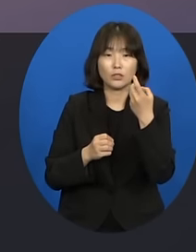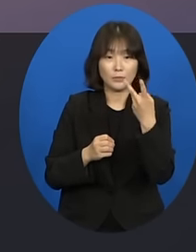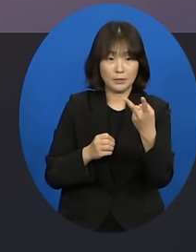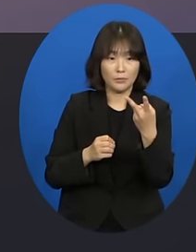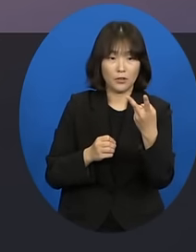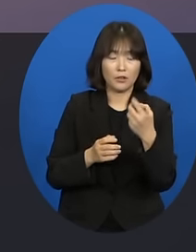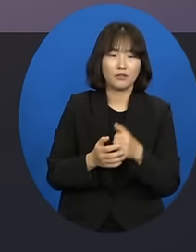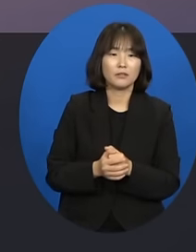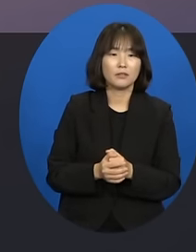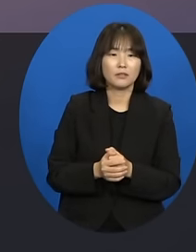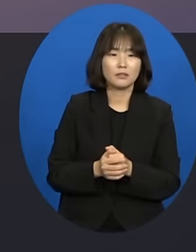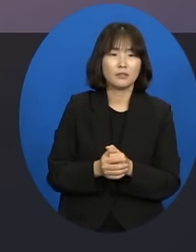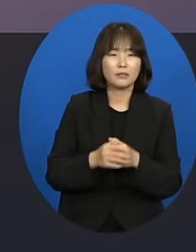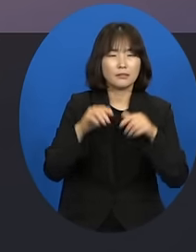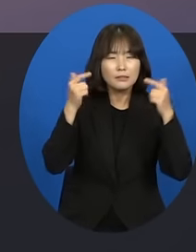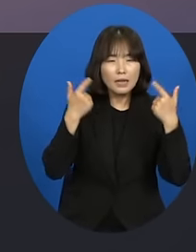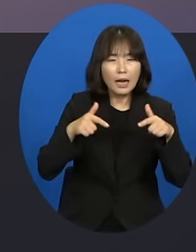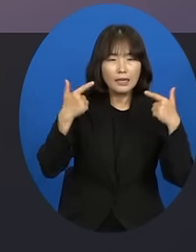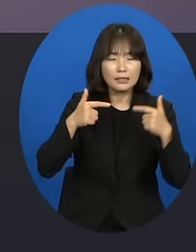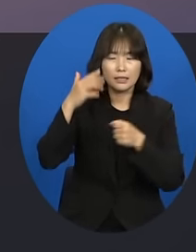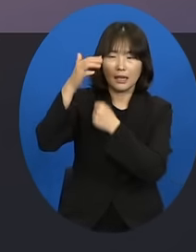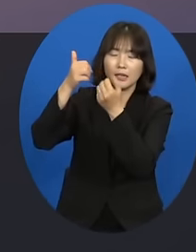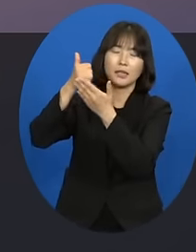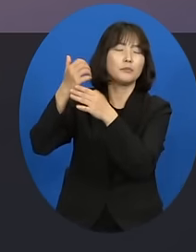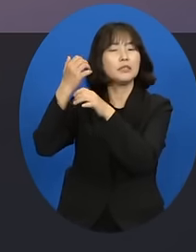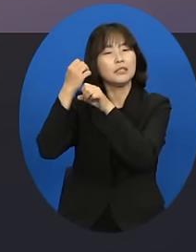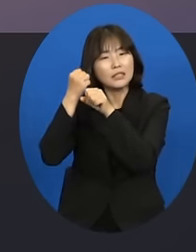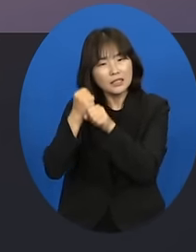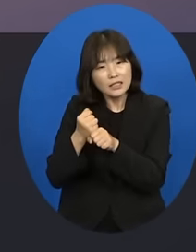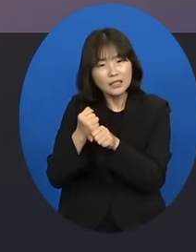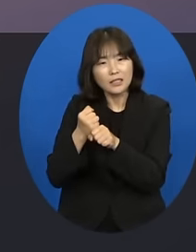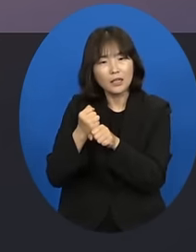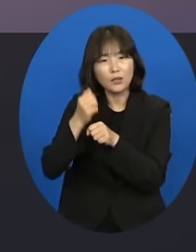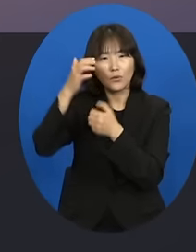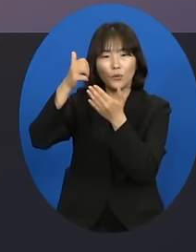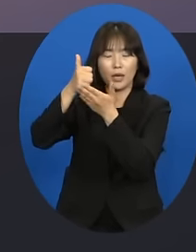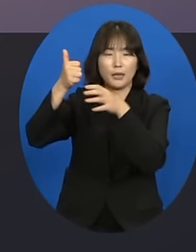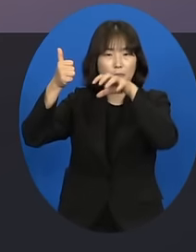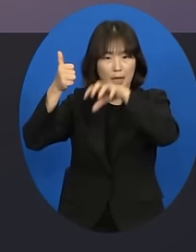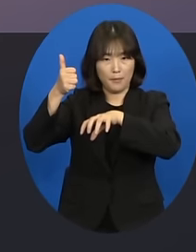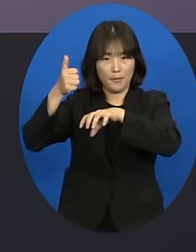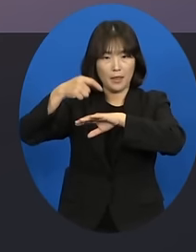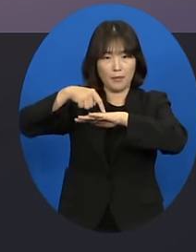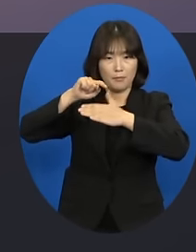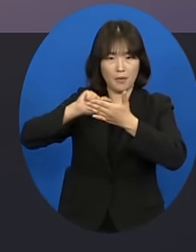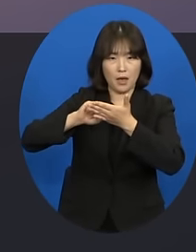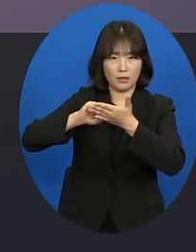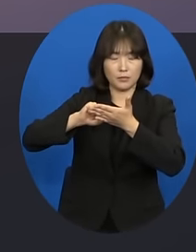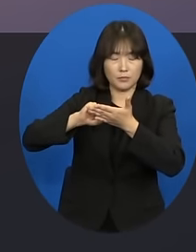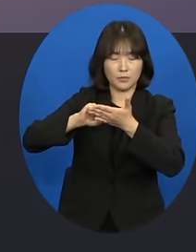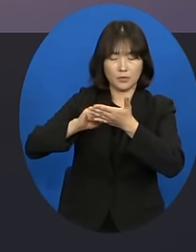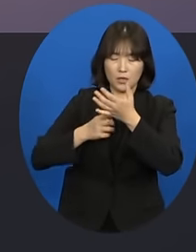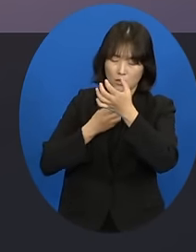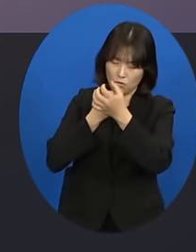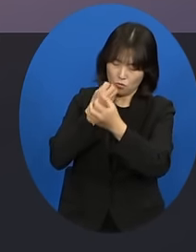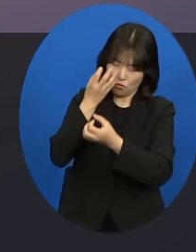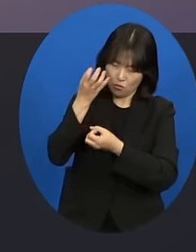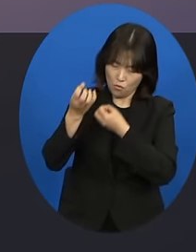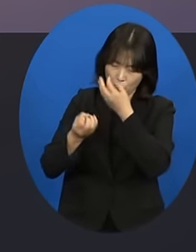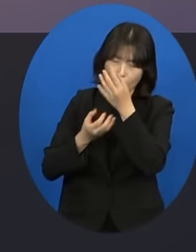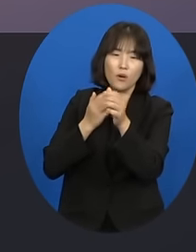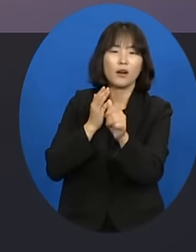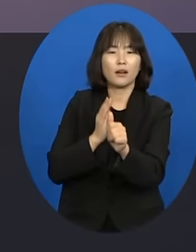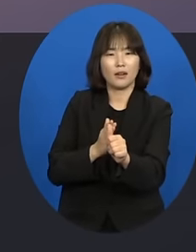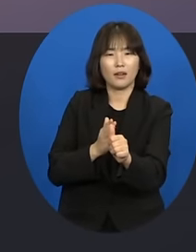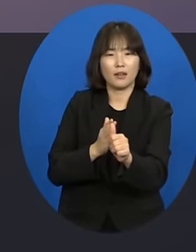시시로 그를 의지하고 그 앞에 마음을, 여기 표현은 토하라,